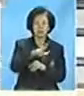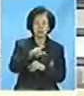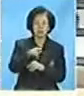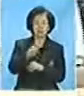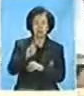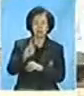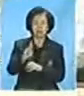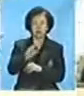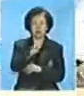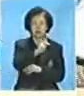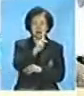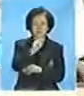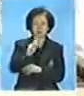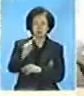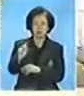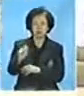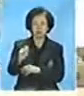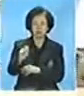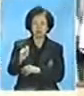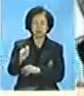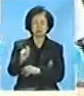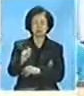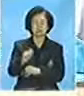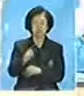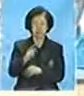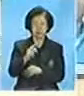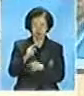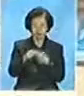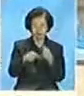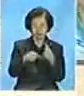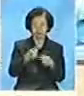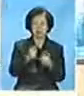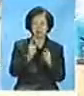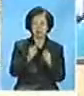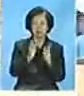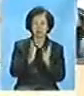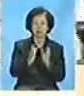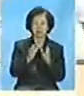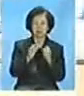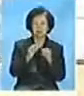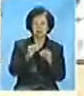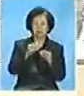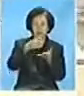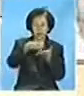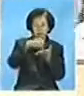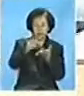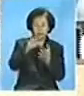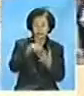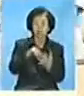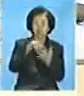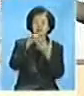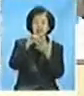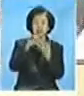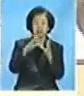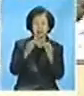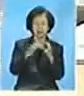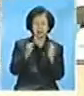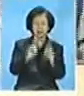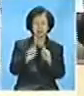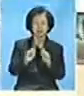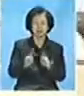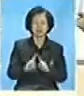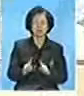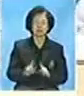กรต.ก็เคยไปเป็นผู้บรรยายพิเศษนะครับในเรื่องต่าง